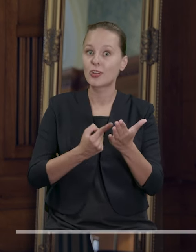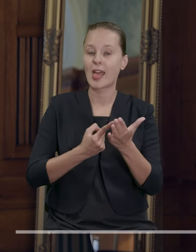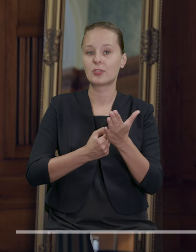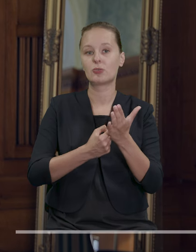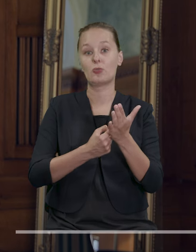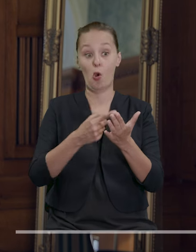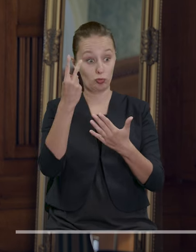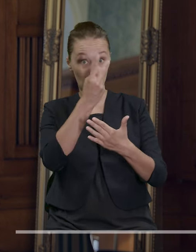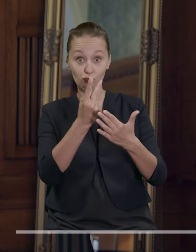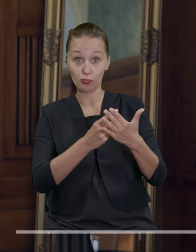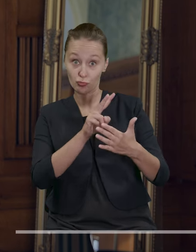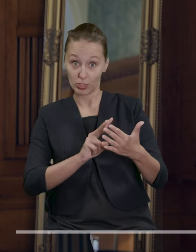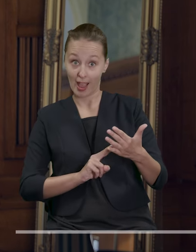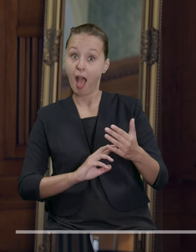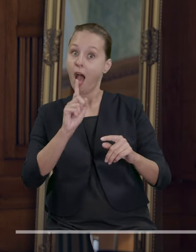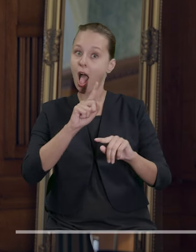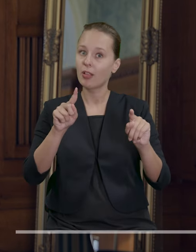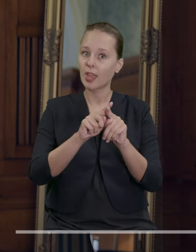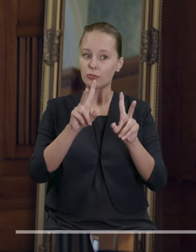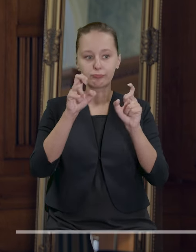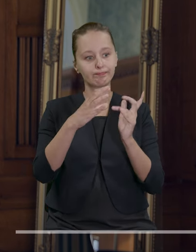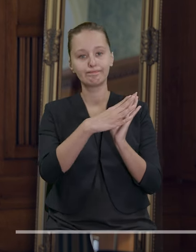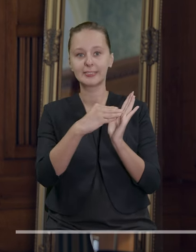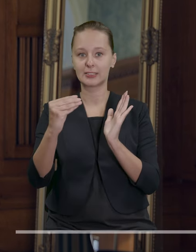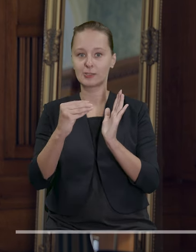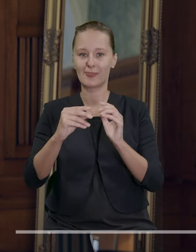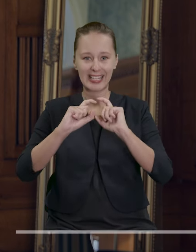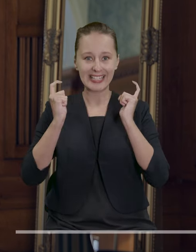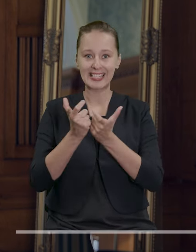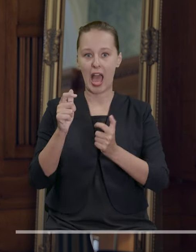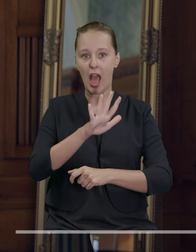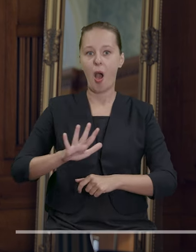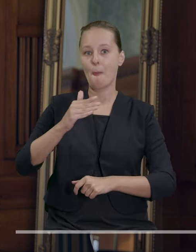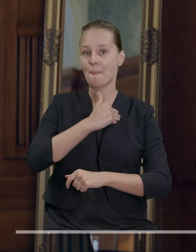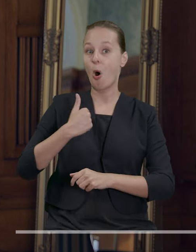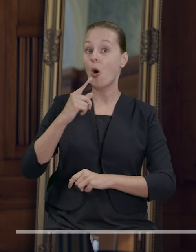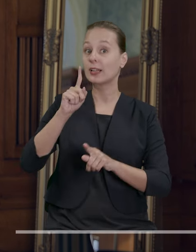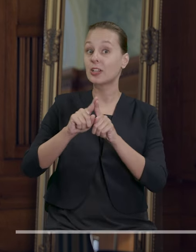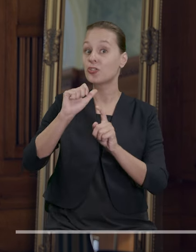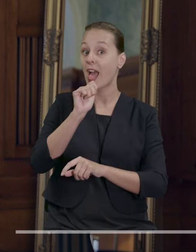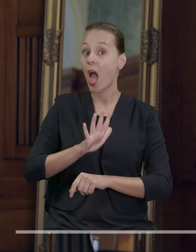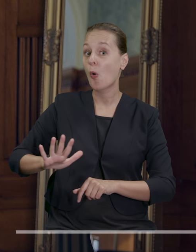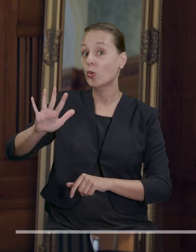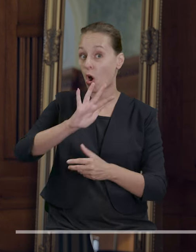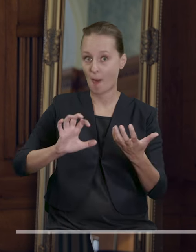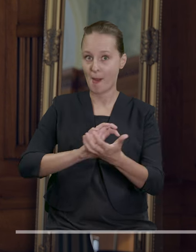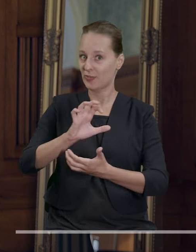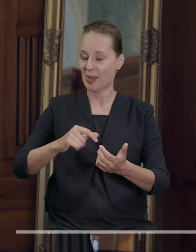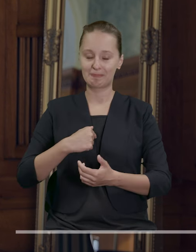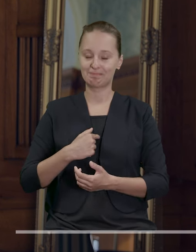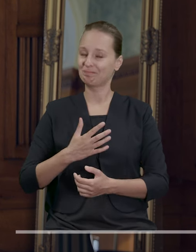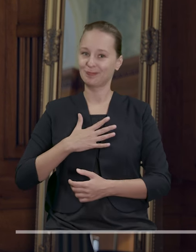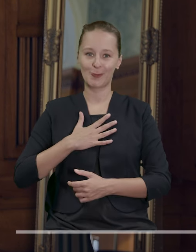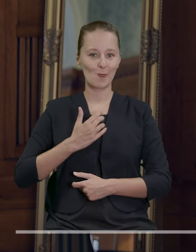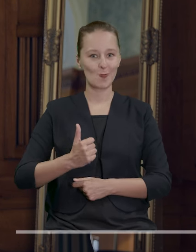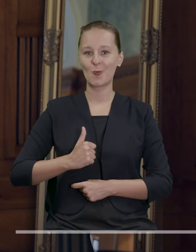częściej czytane i cytowane w całej Polsce, w Europie i na świecie. Jestem również z